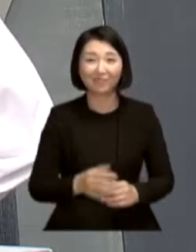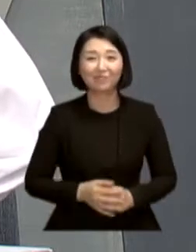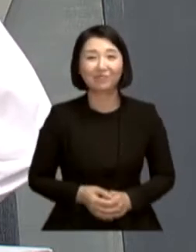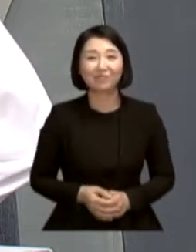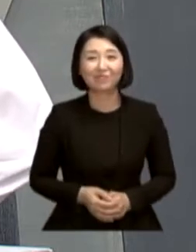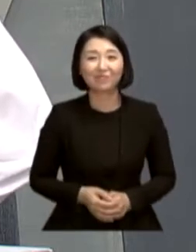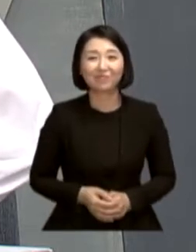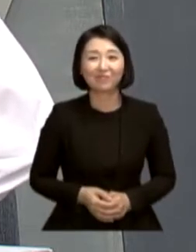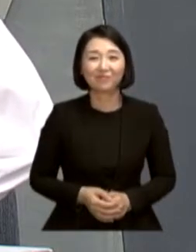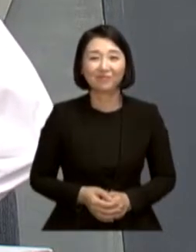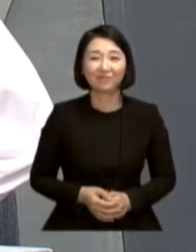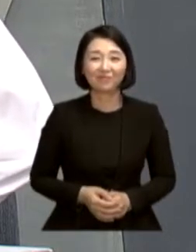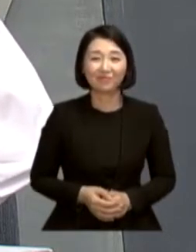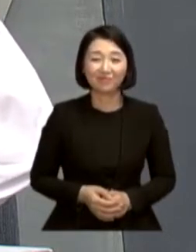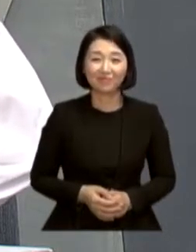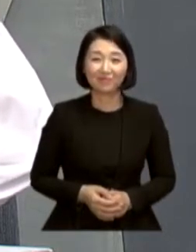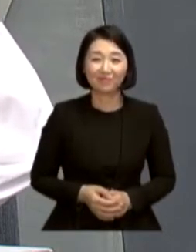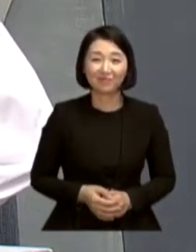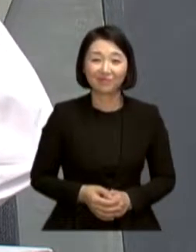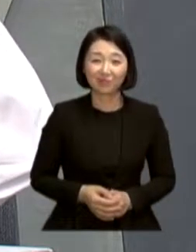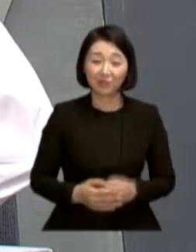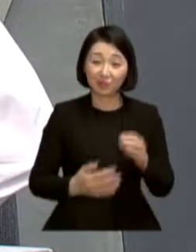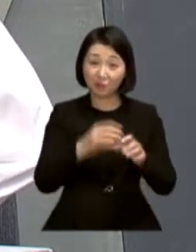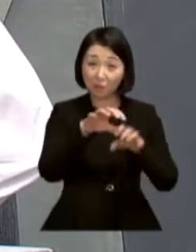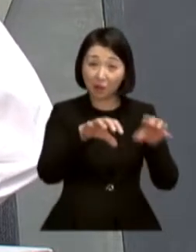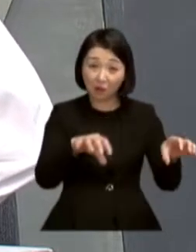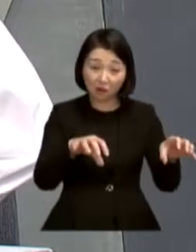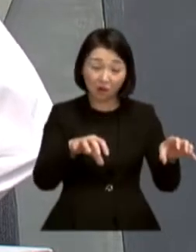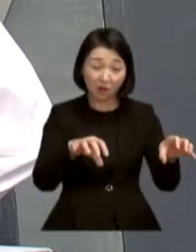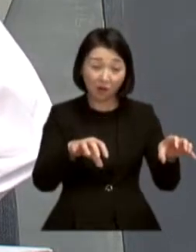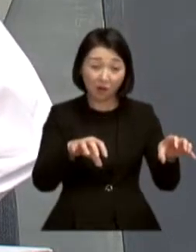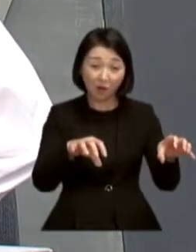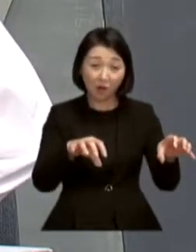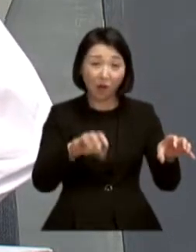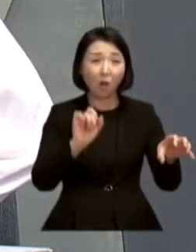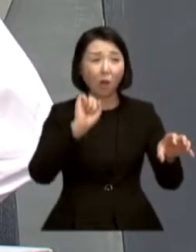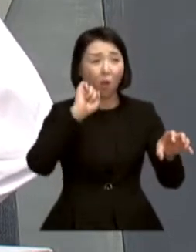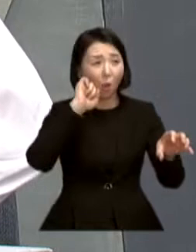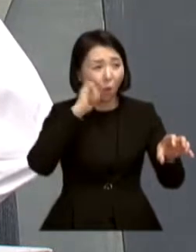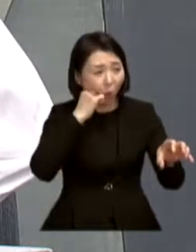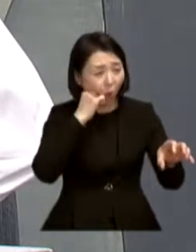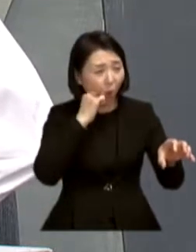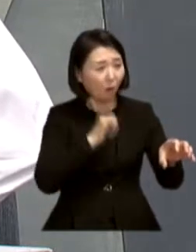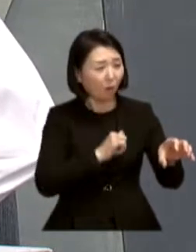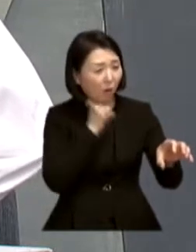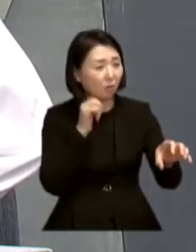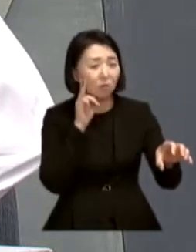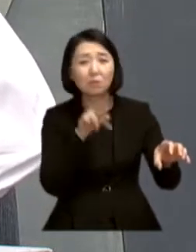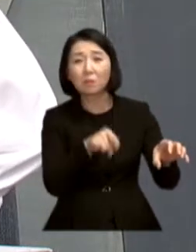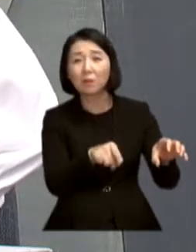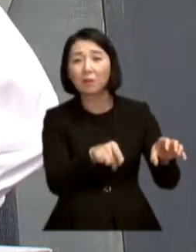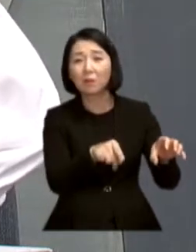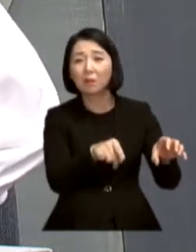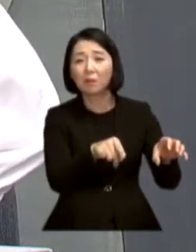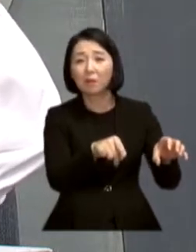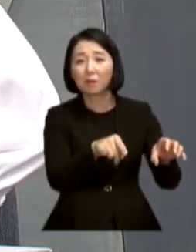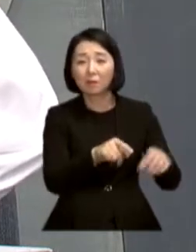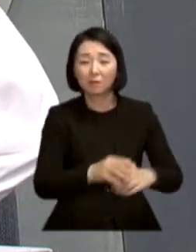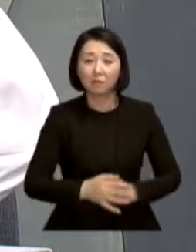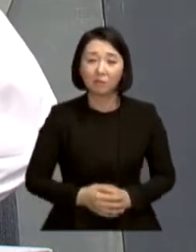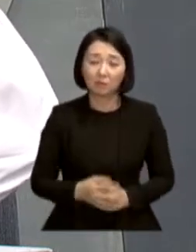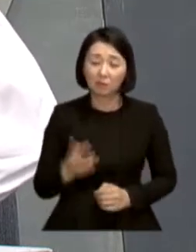붙였어요. 그래서 그 마을이 정말 어려운 게 정말 이렇게까지 어려울 수 있나 하는 걸 저희가 지금